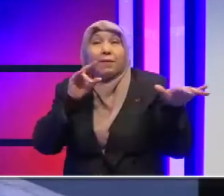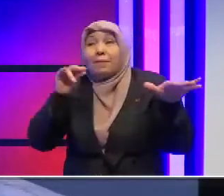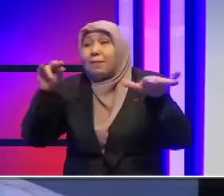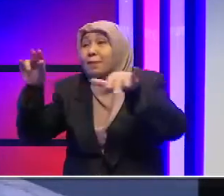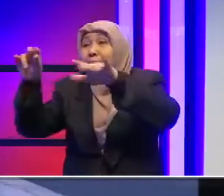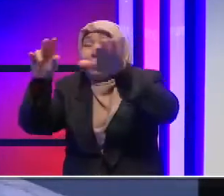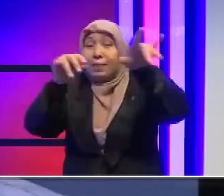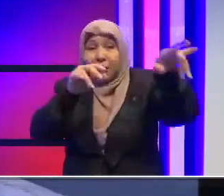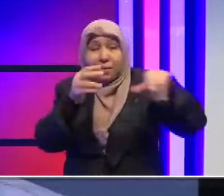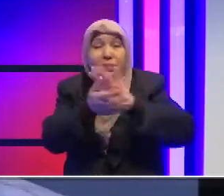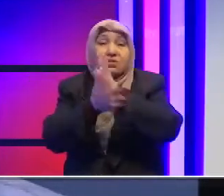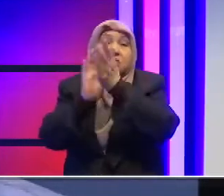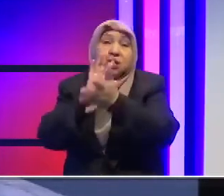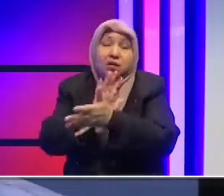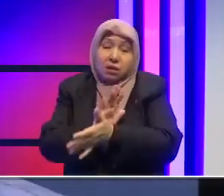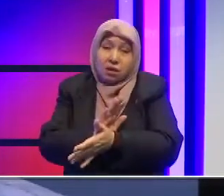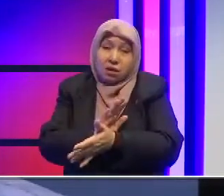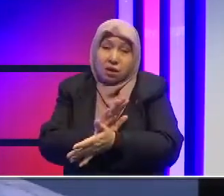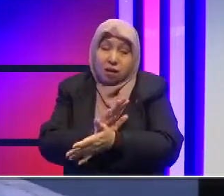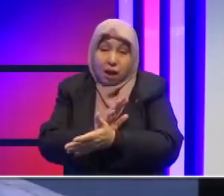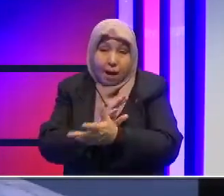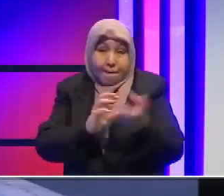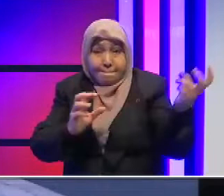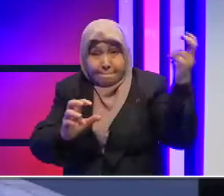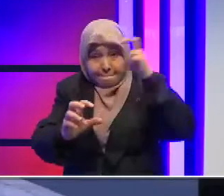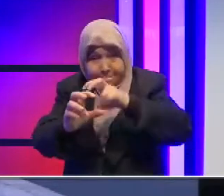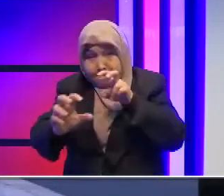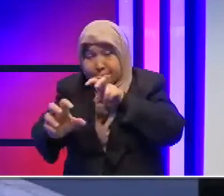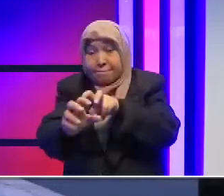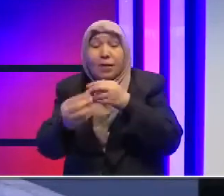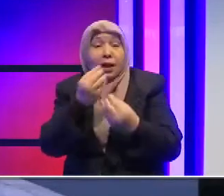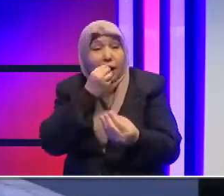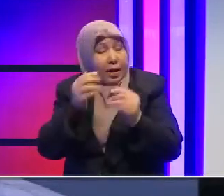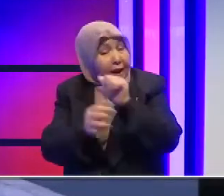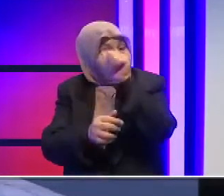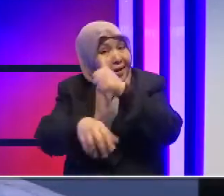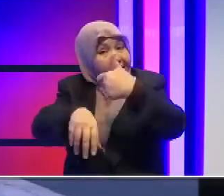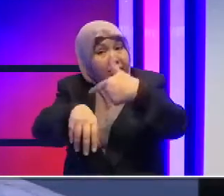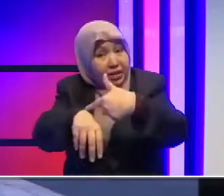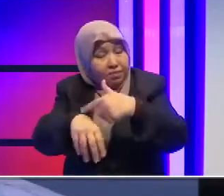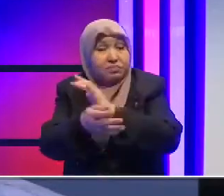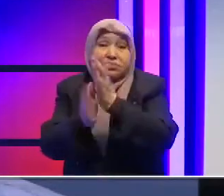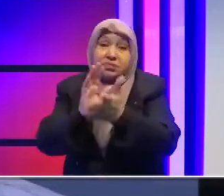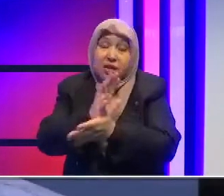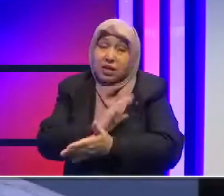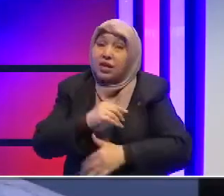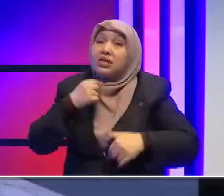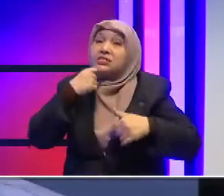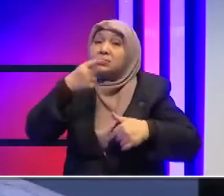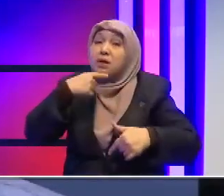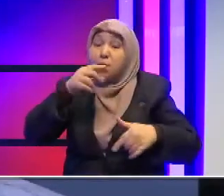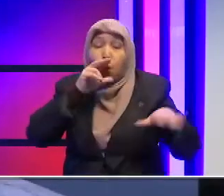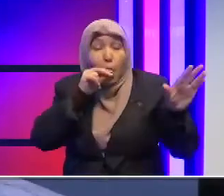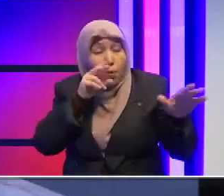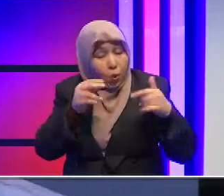udara, ianya akan menjadi terkaman kepada burung-burung yang akan memakan pada bila-bila masa. Maka yang disebutkan burung ini pula, kalau kita